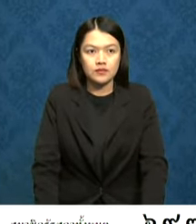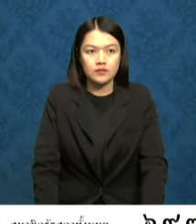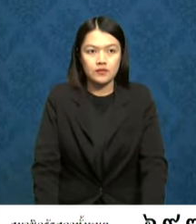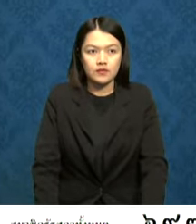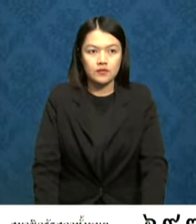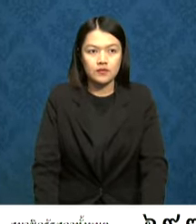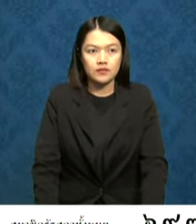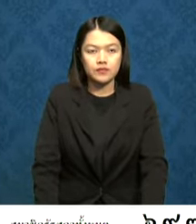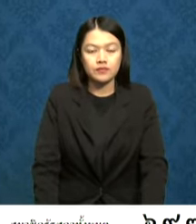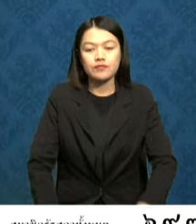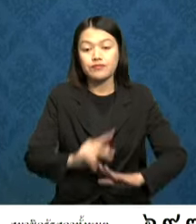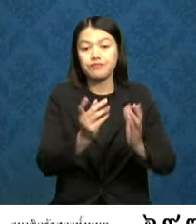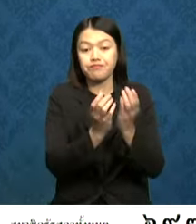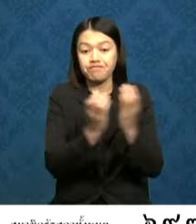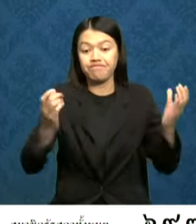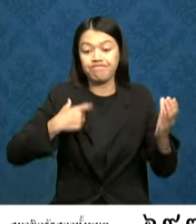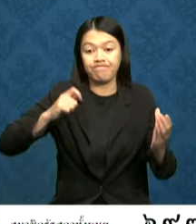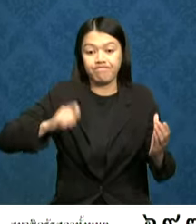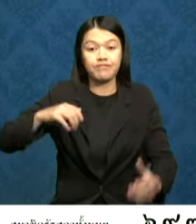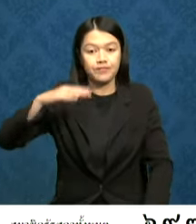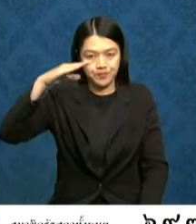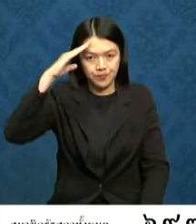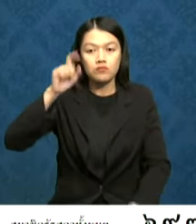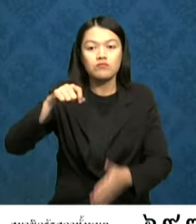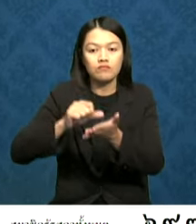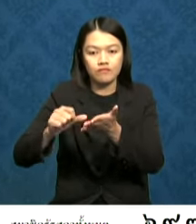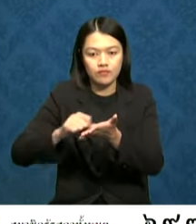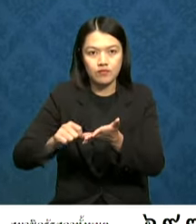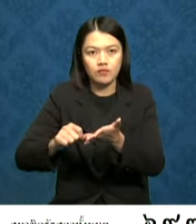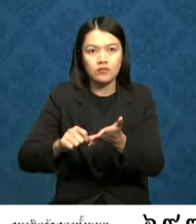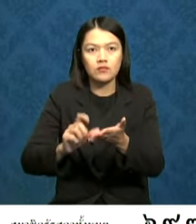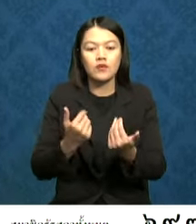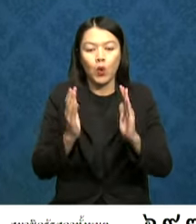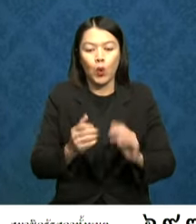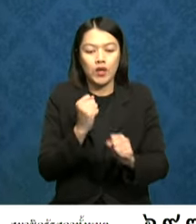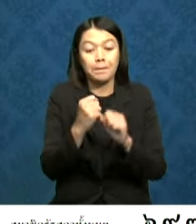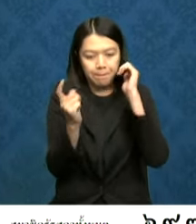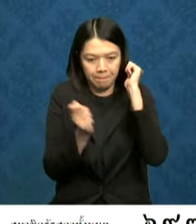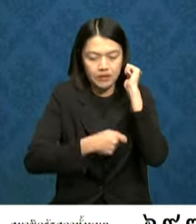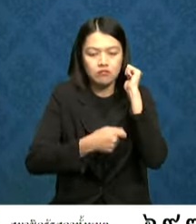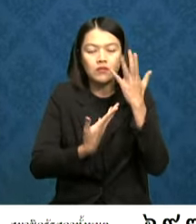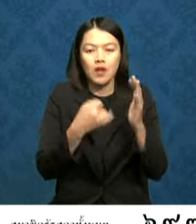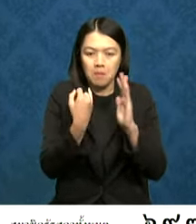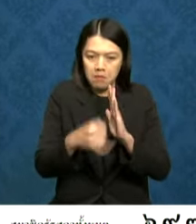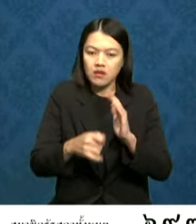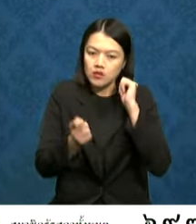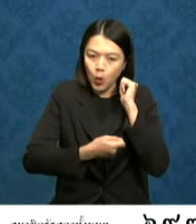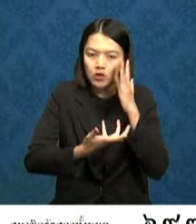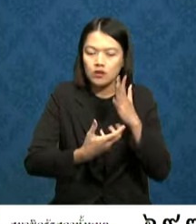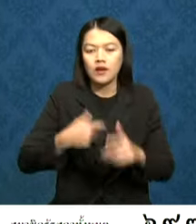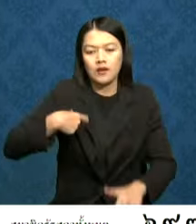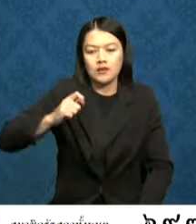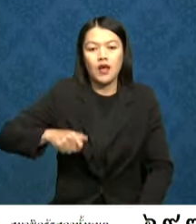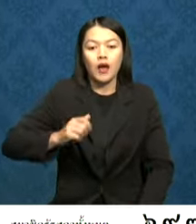ธรรมนูญศาลทหารต้องแก้ไขเพื่อที่จะได้นำผู้กระทำความผิดมาขึ้นศาลยุติธรรมศาลพ